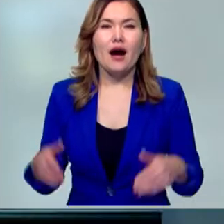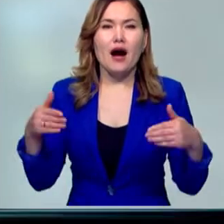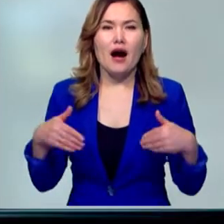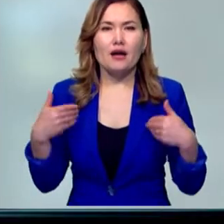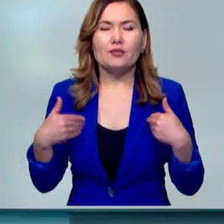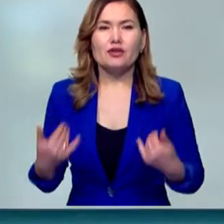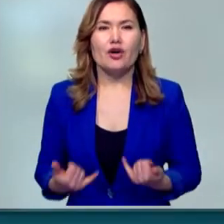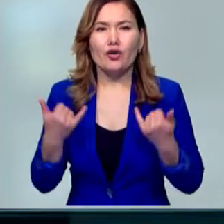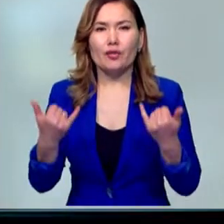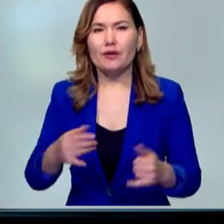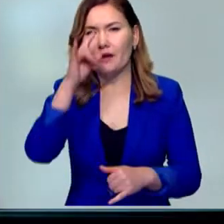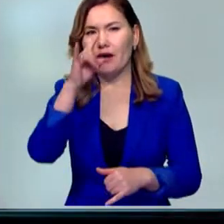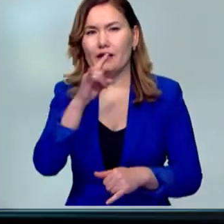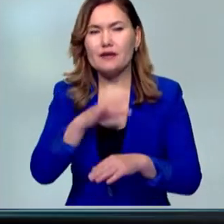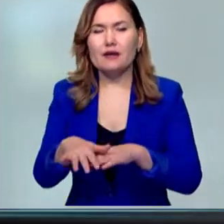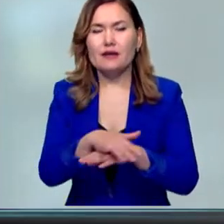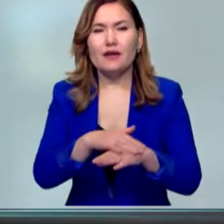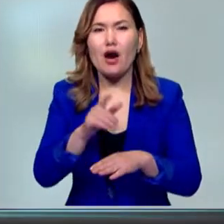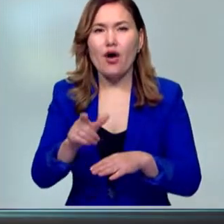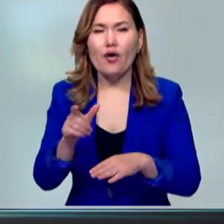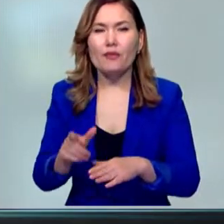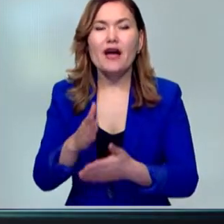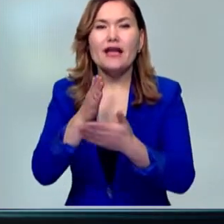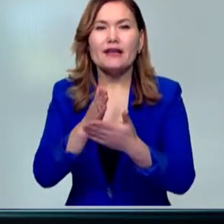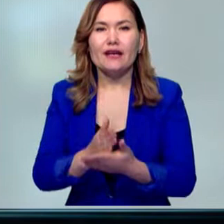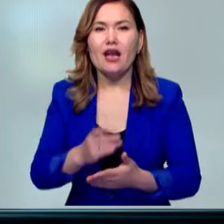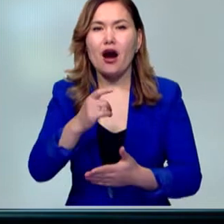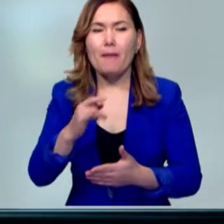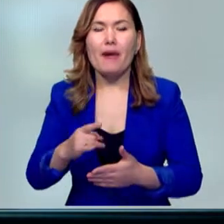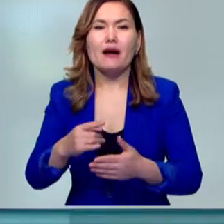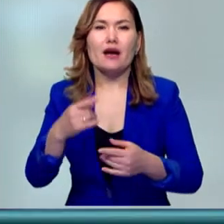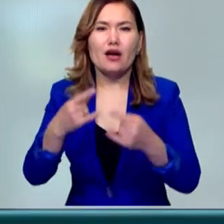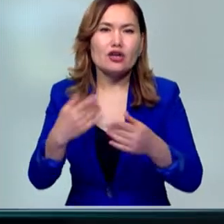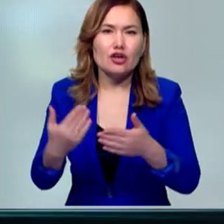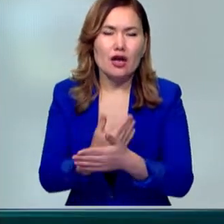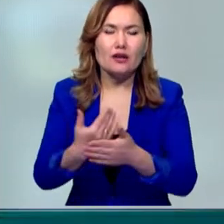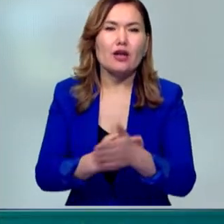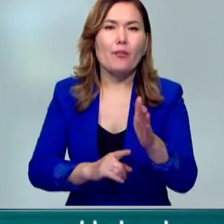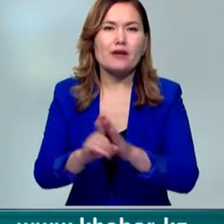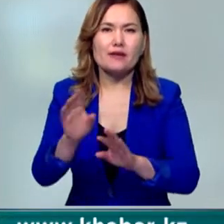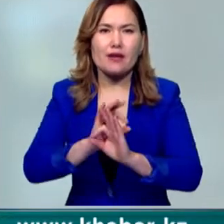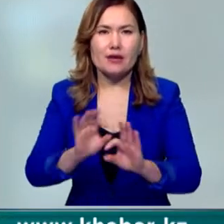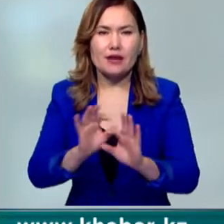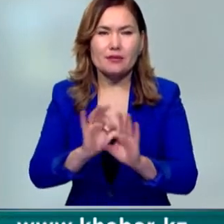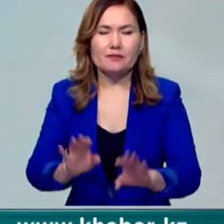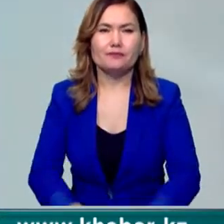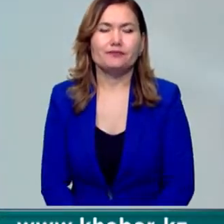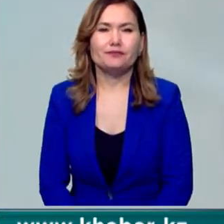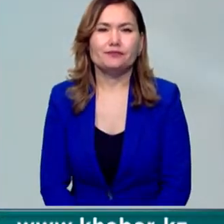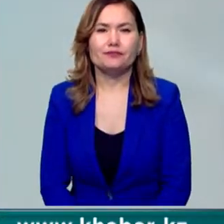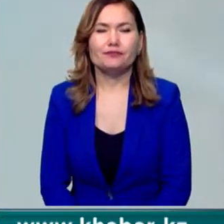Ассалаумағалейкум, тікелей эфирде түскі жаңалықтар бастарының студиясында Азамат Әбілқайыр, сударармада Самалжан Темір.